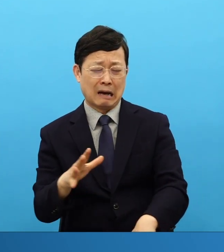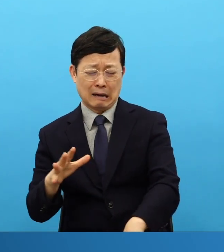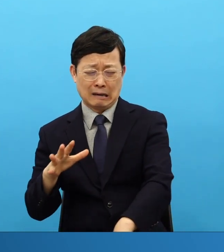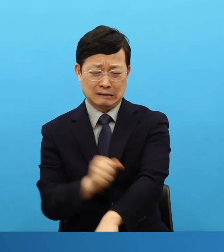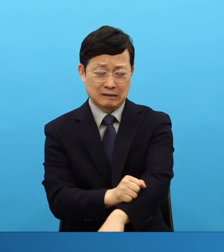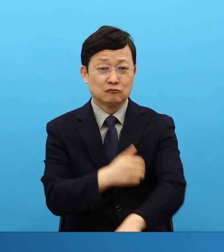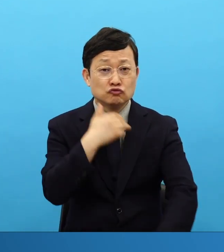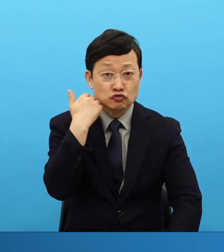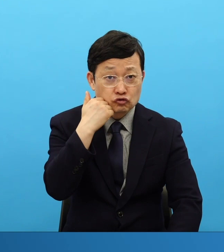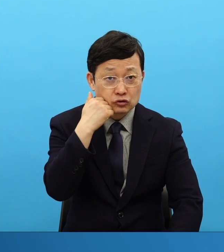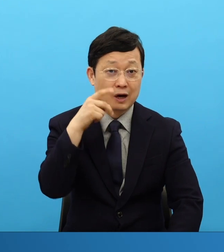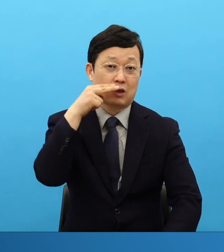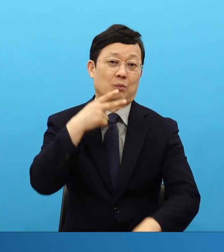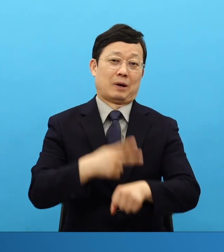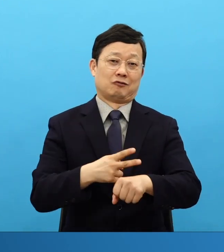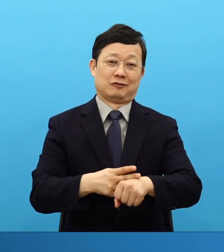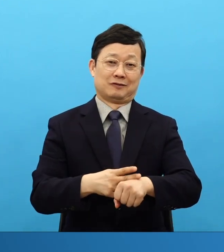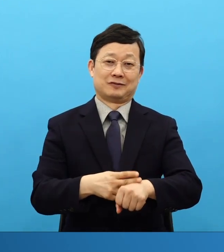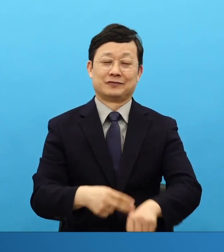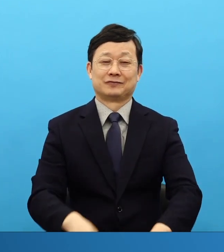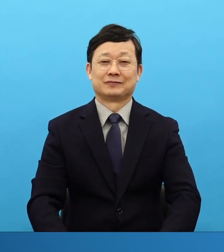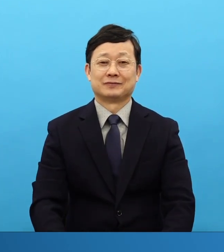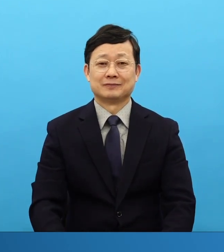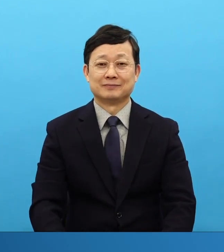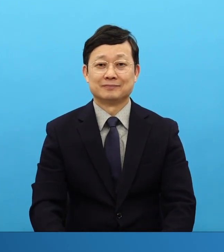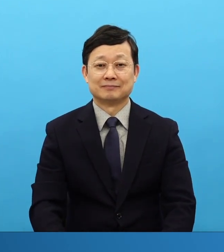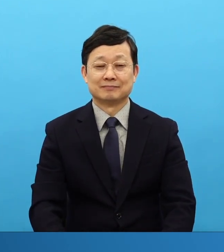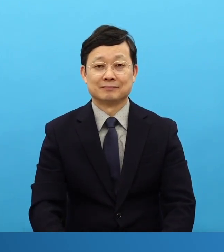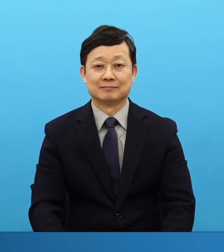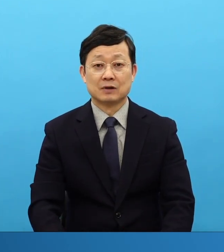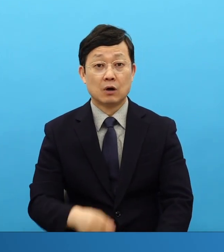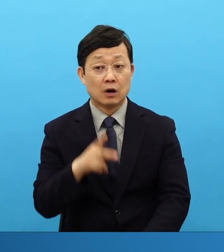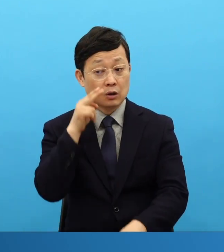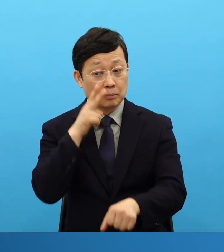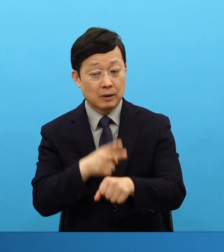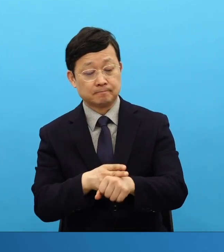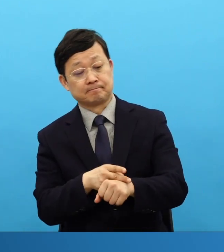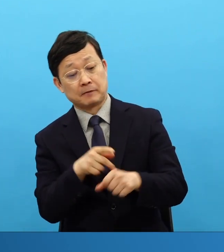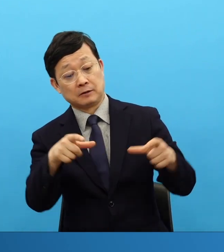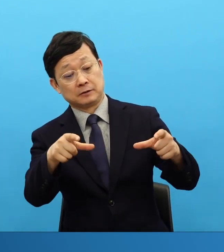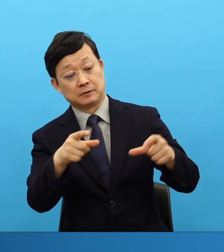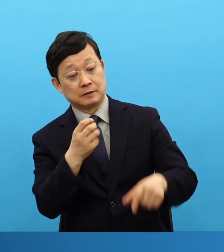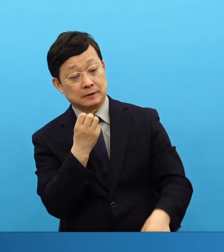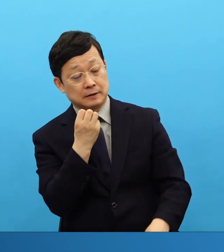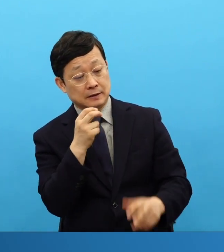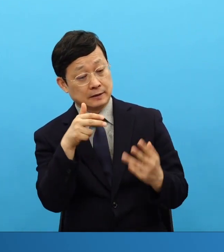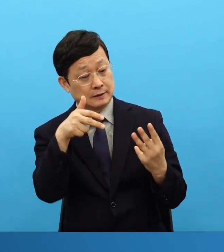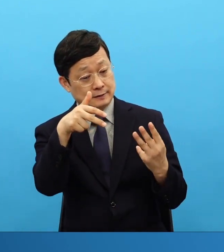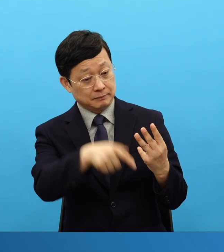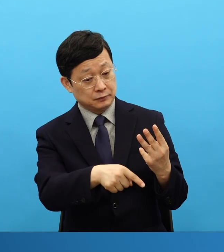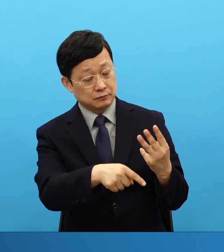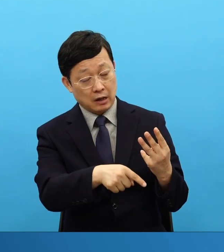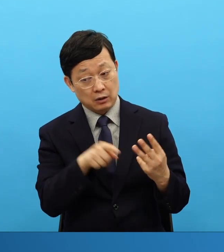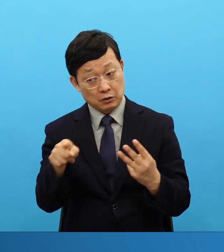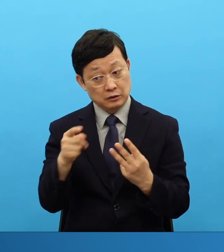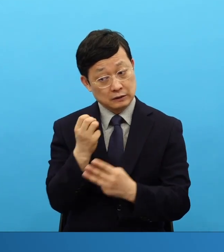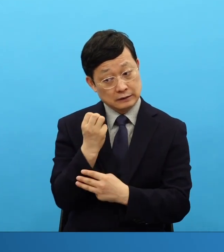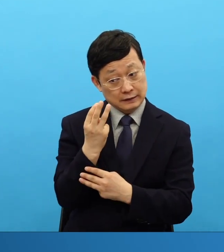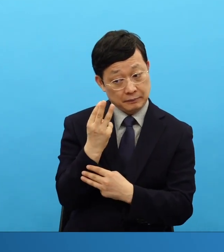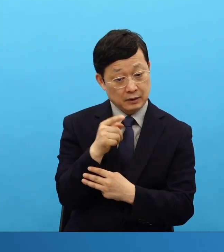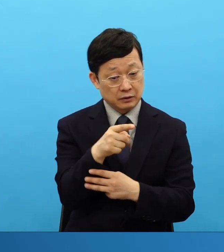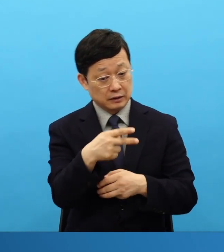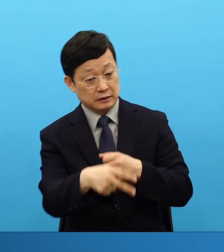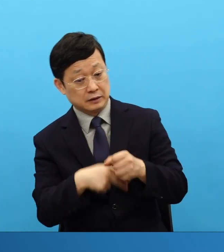누구냐? 바울입니다. And who was the person who really did this well? It was Paul. 어떤 때는요, 석 주. Sometimes he went. 어떤 때는 3년, 2년, 석 달 이렇게 한